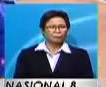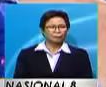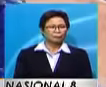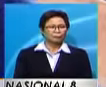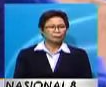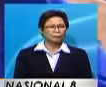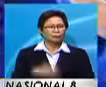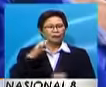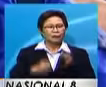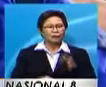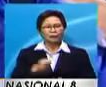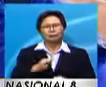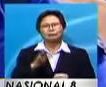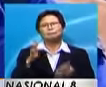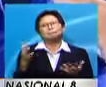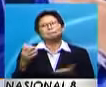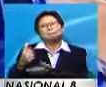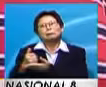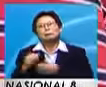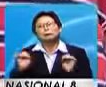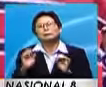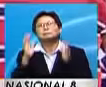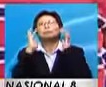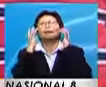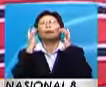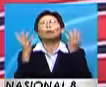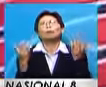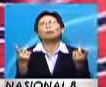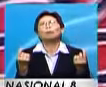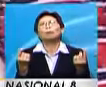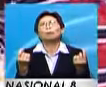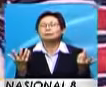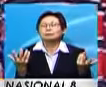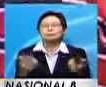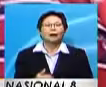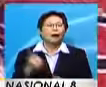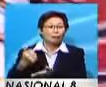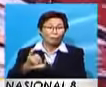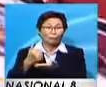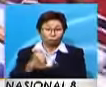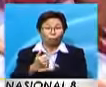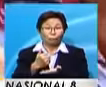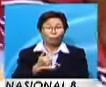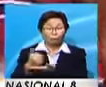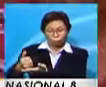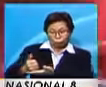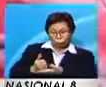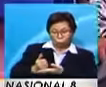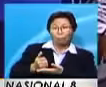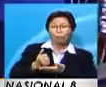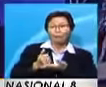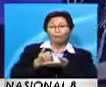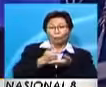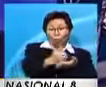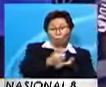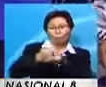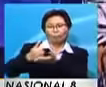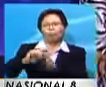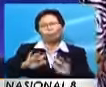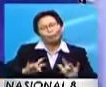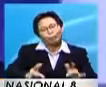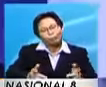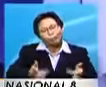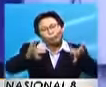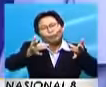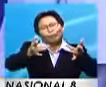kalau tidak Toyota macam mana kau Hai bantuan yang disalurkan bukan salju meringankan beban